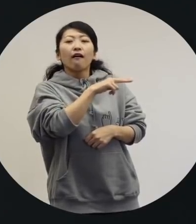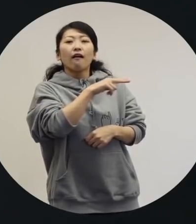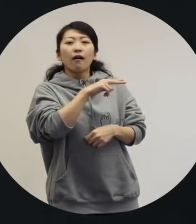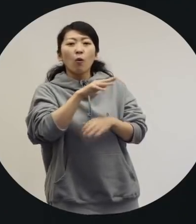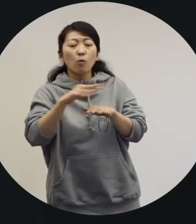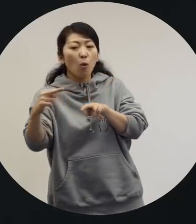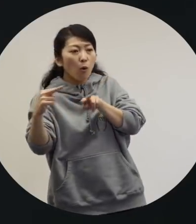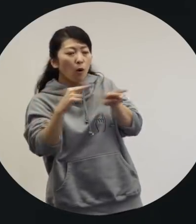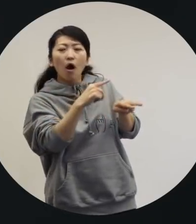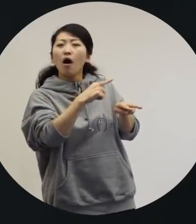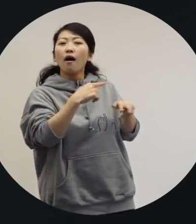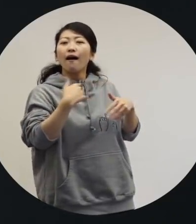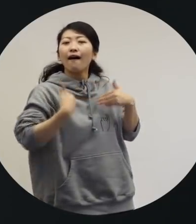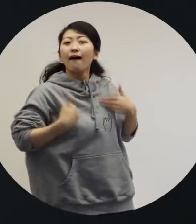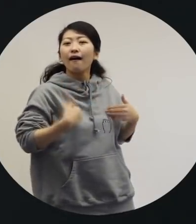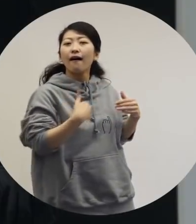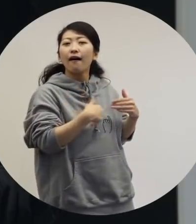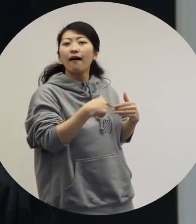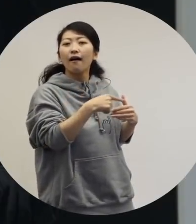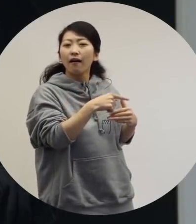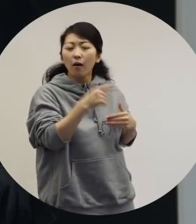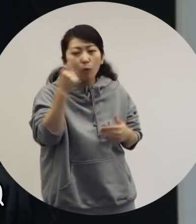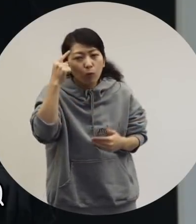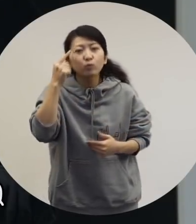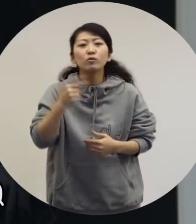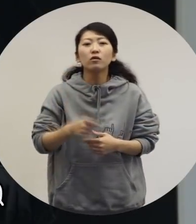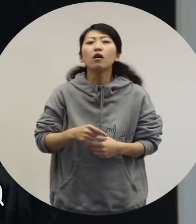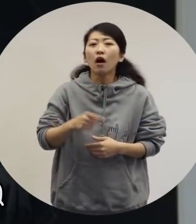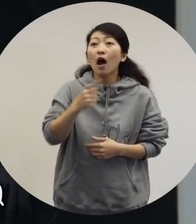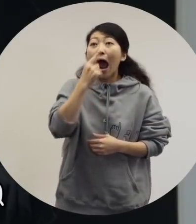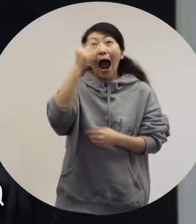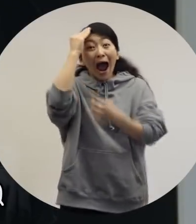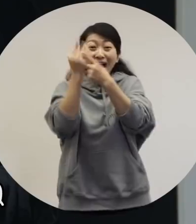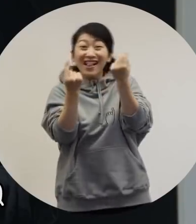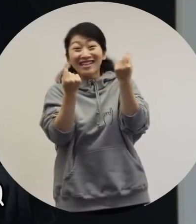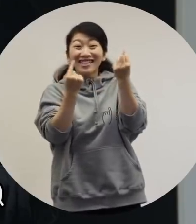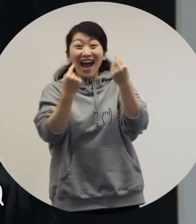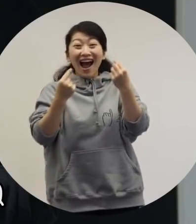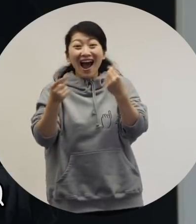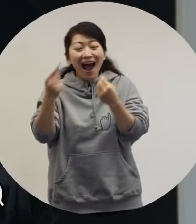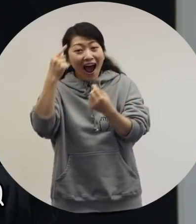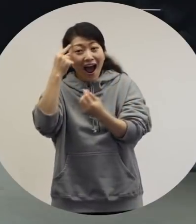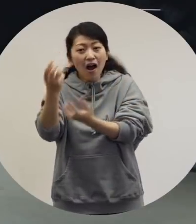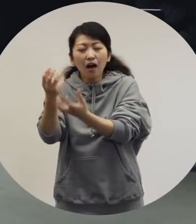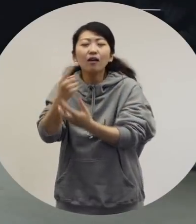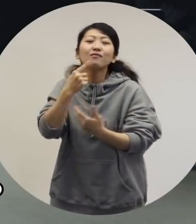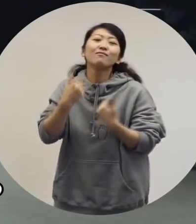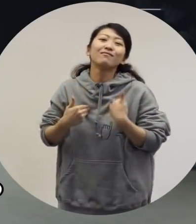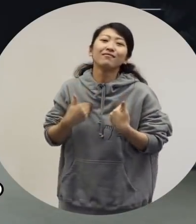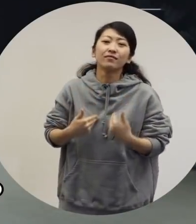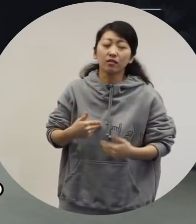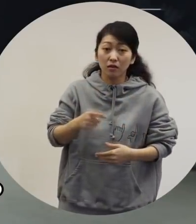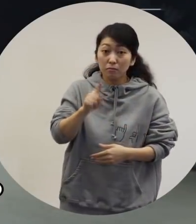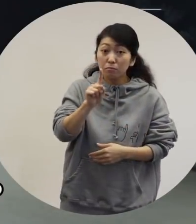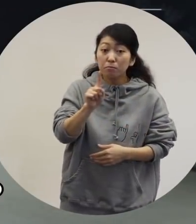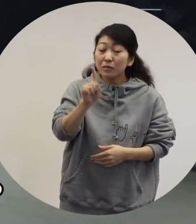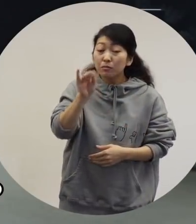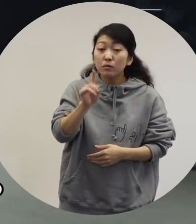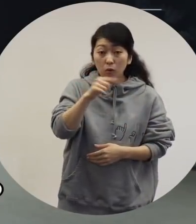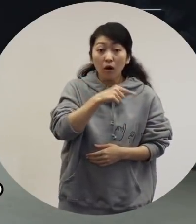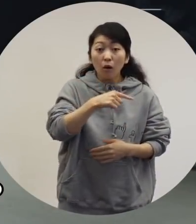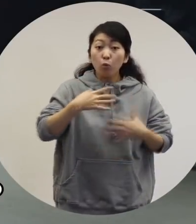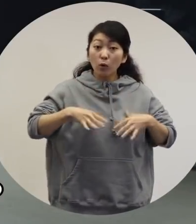がこう子どもたちが見るとそれもなんか嬉しいなと思って。 確かにあれは私持ってるって思ってくれるのはそうかもしれないですね。 でもピピと